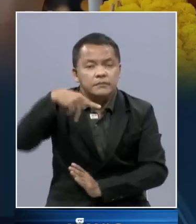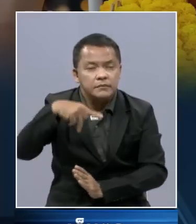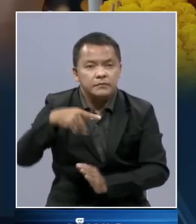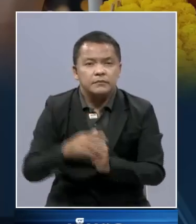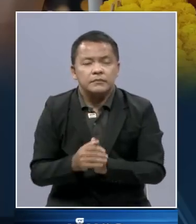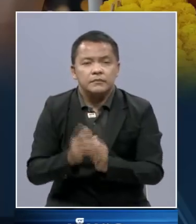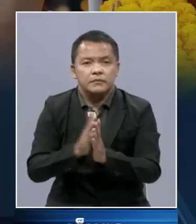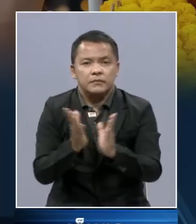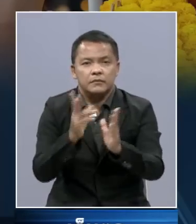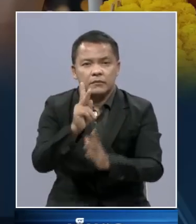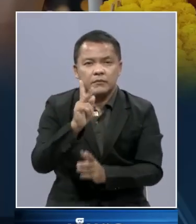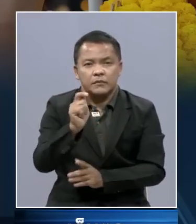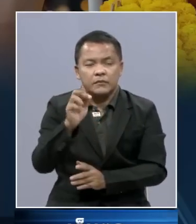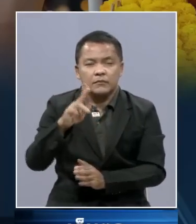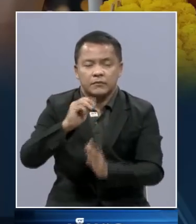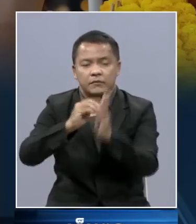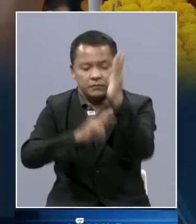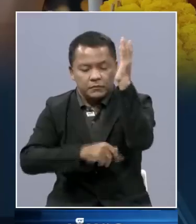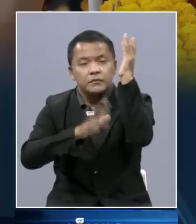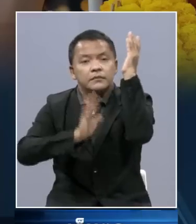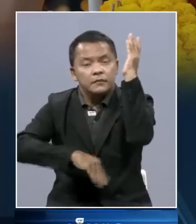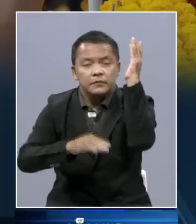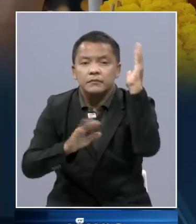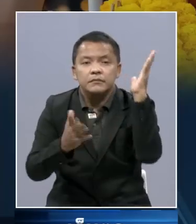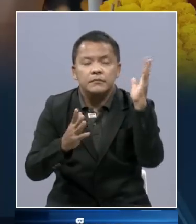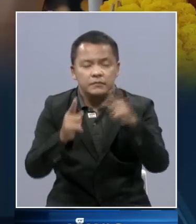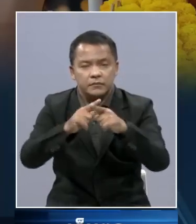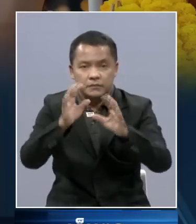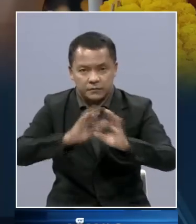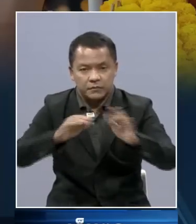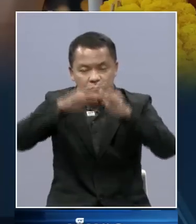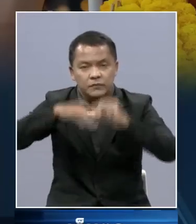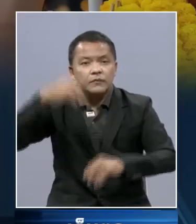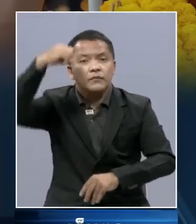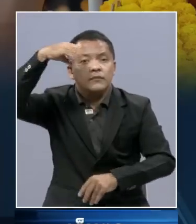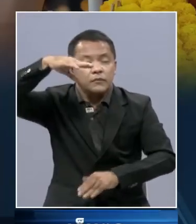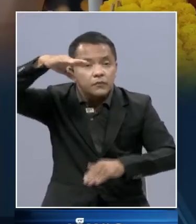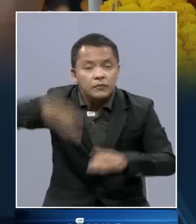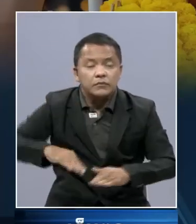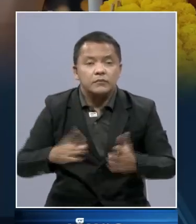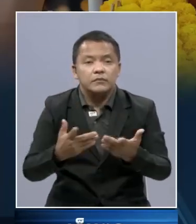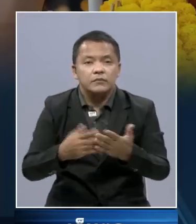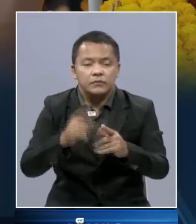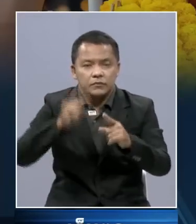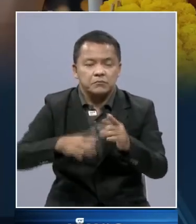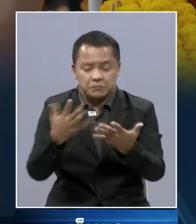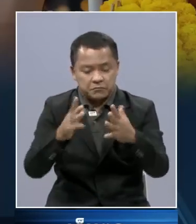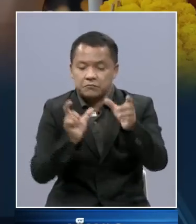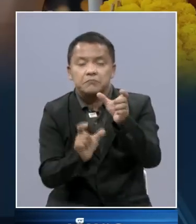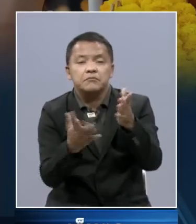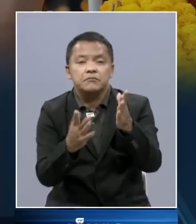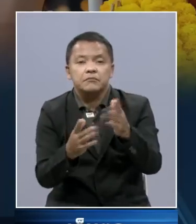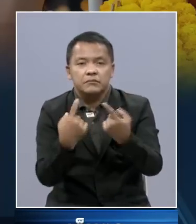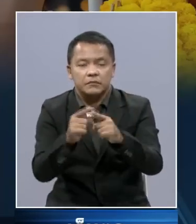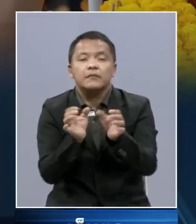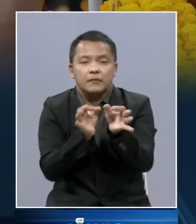ฮะยุบกอรมน.ในพื้นที่3จังหวัดชายแดนใต้แล้วก็ที่สำคัญลดค่าไฟทันทีเนี่ยในคำว่าทันทีมันไม่เกิดขึ้น